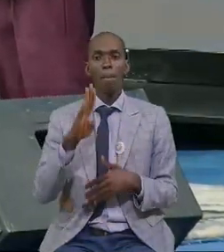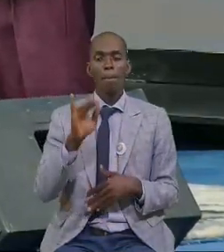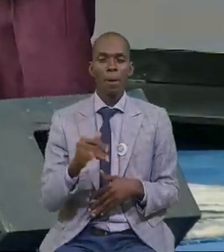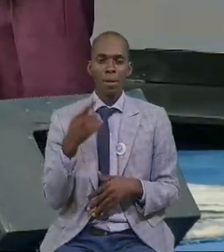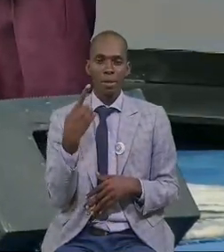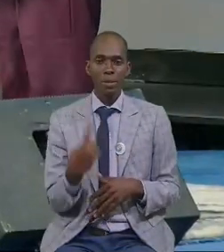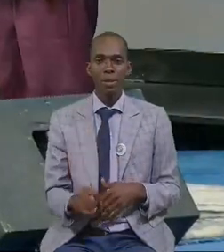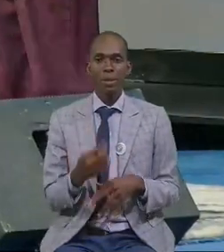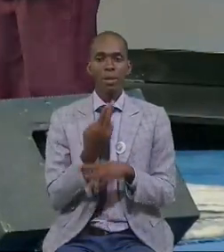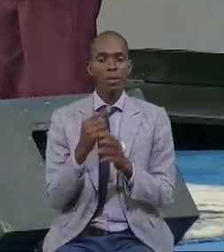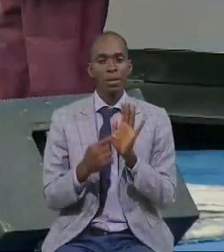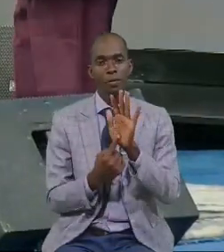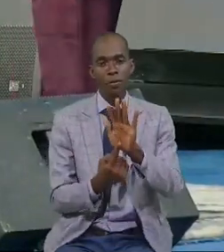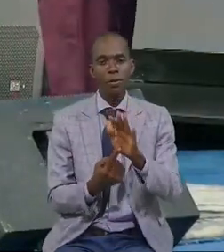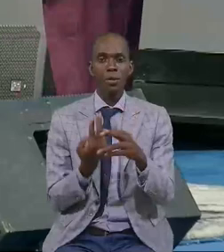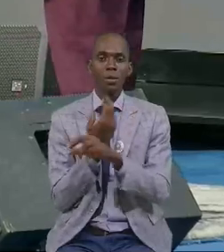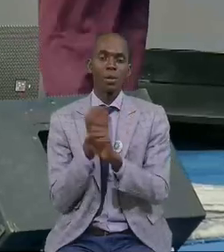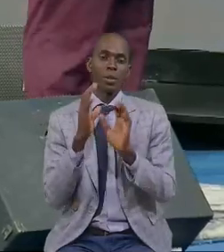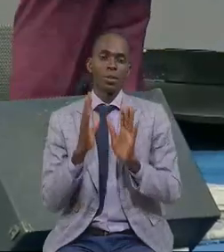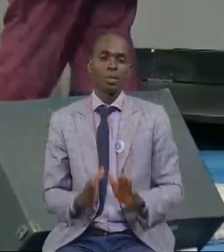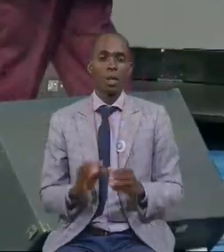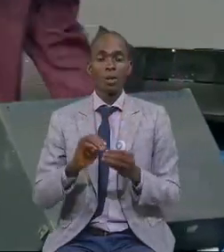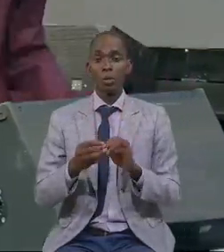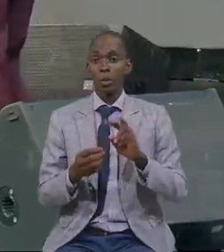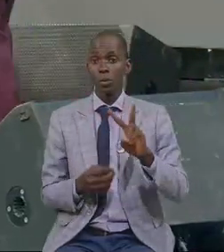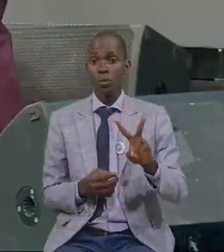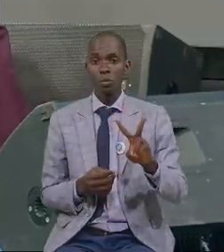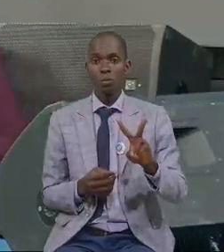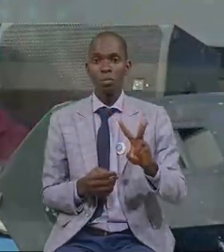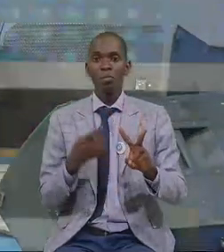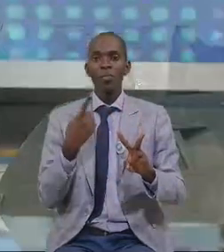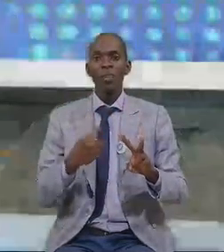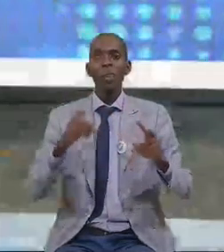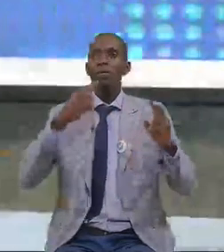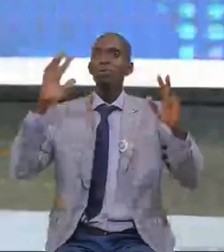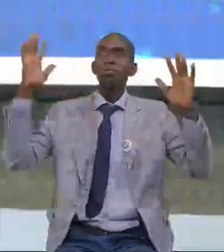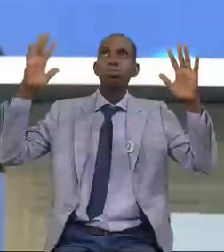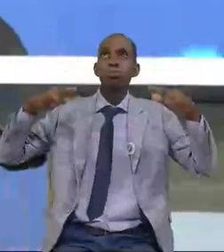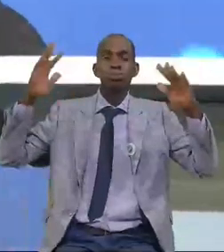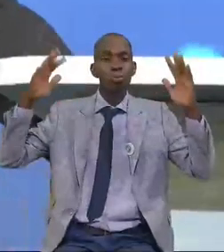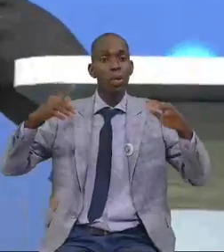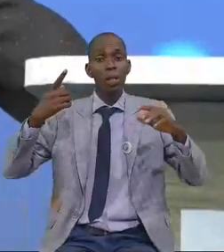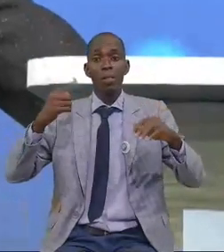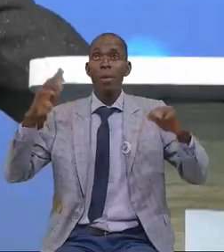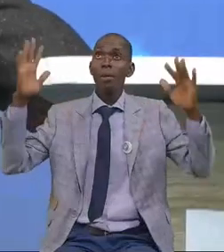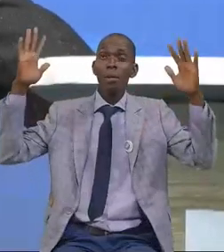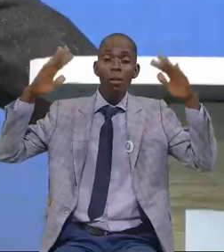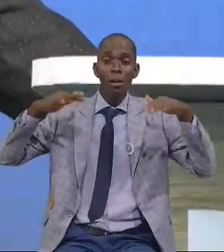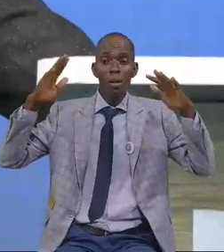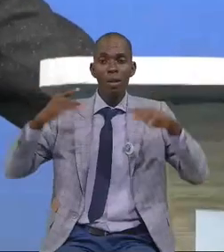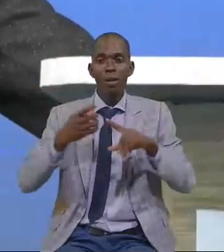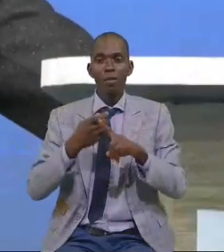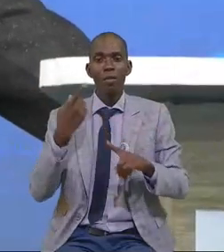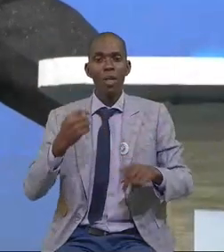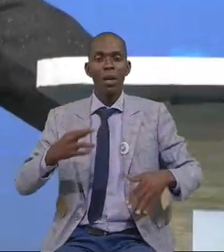le Rédempteur révélé. 2. C'est la pluie de la part